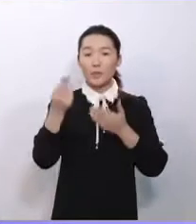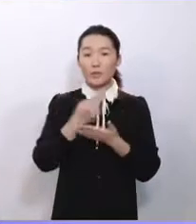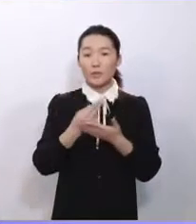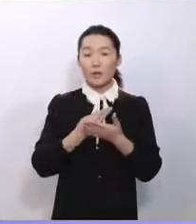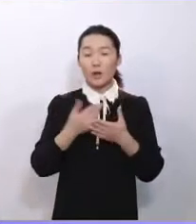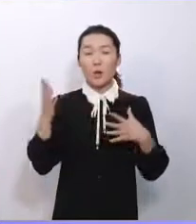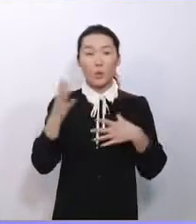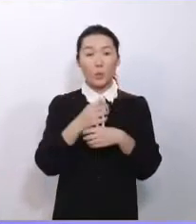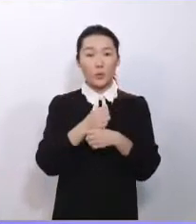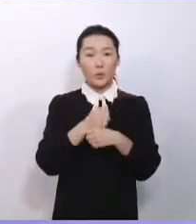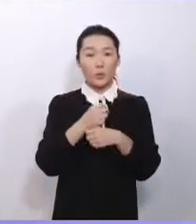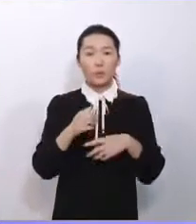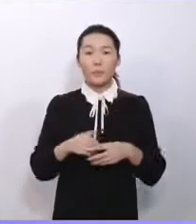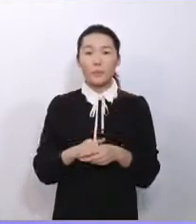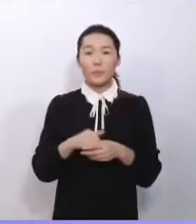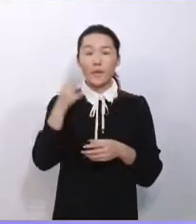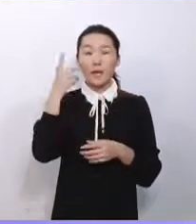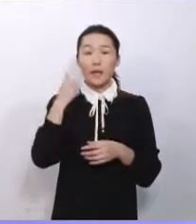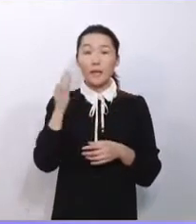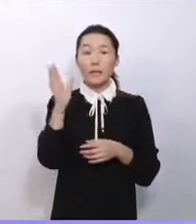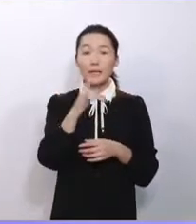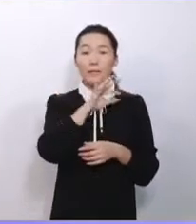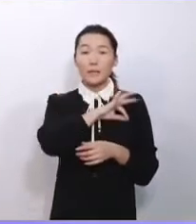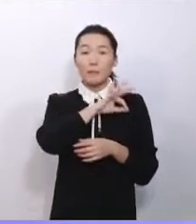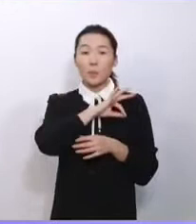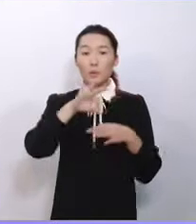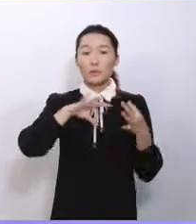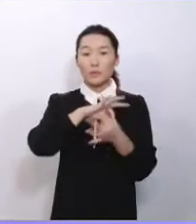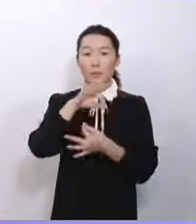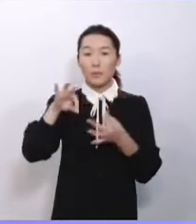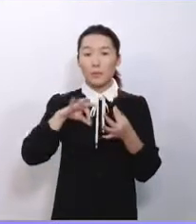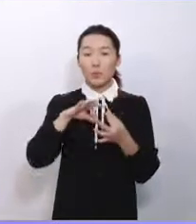упрощенно. Когда мы используем схему?